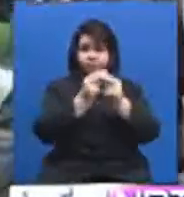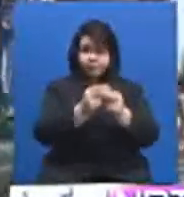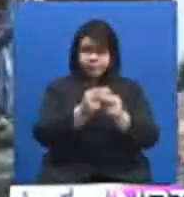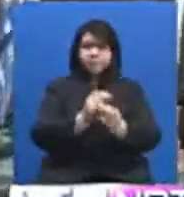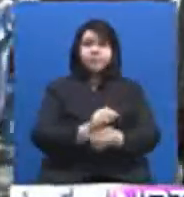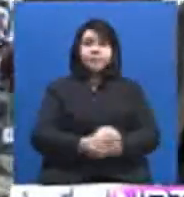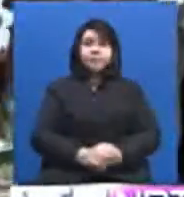ใจ